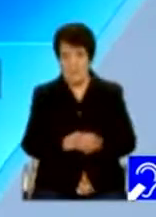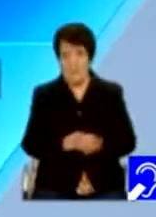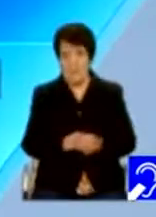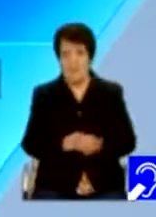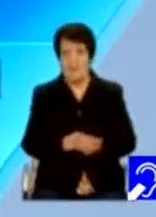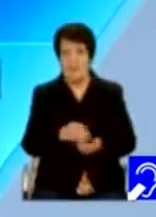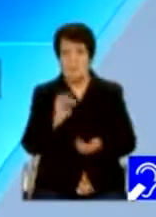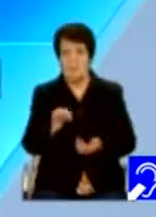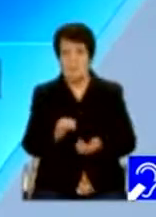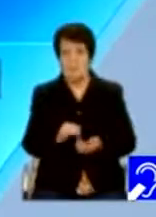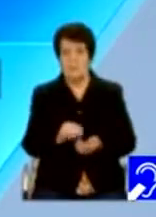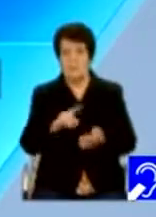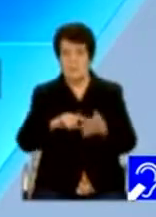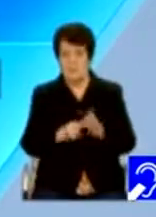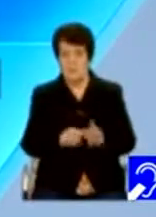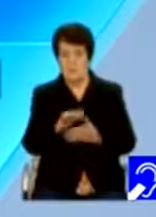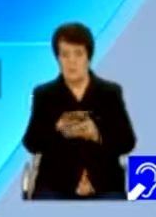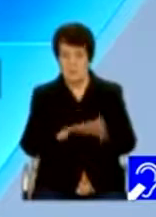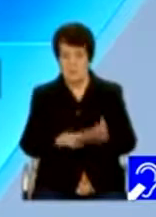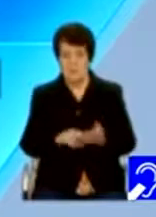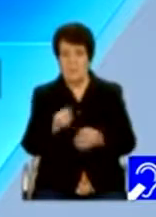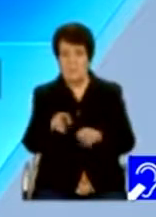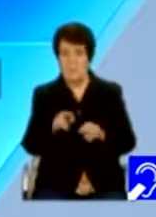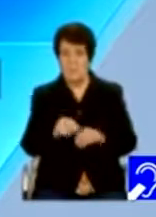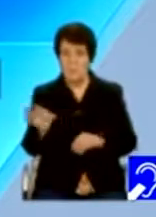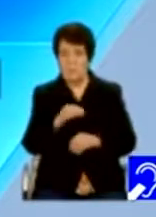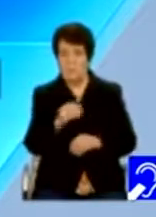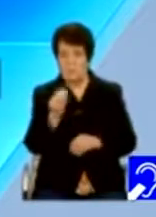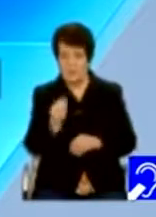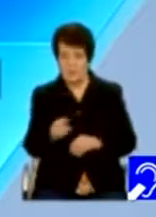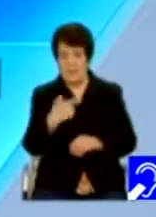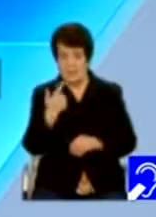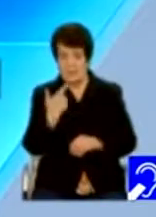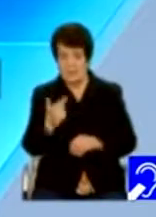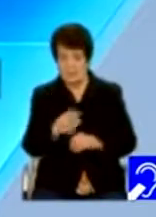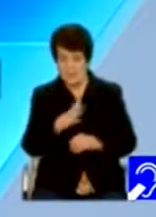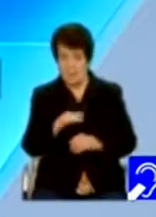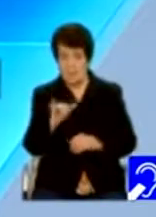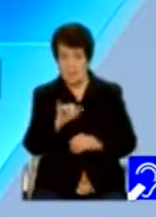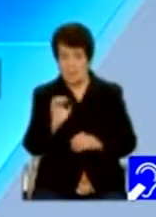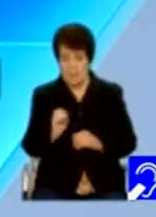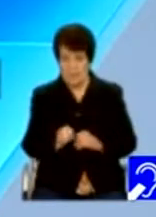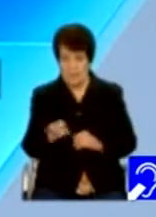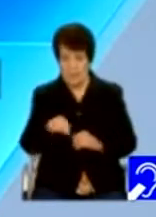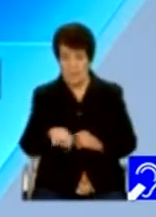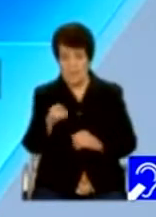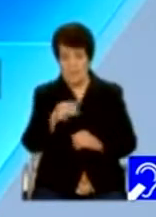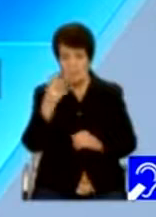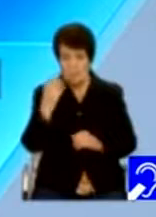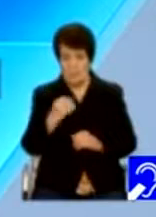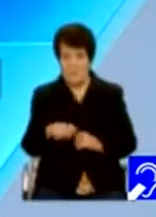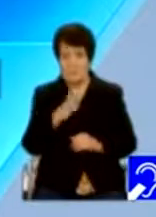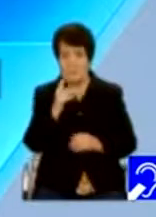suntem și vom insista în continuare în Parlament ca toți banii care vor veni din Uniunea Europeană în Republica Moldova